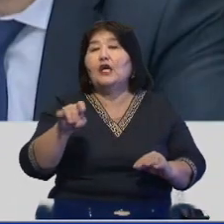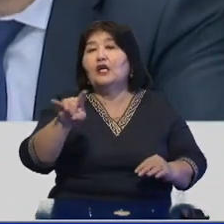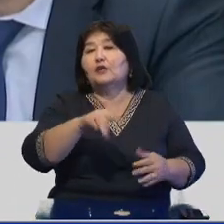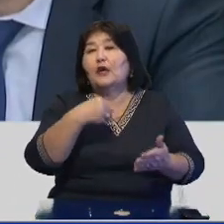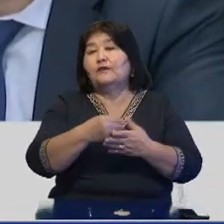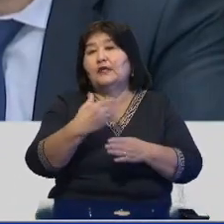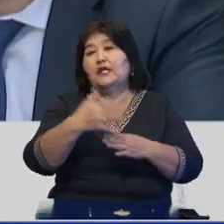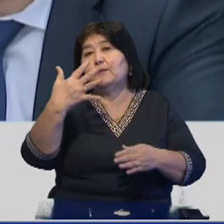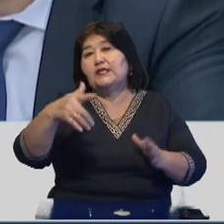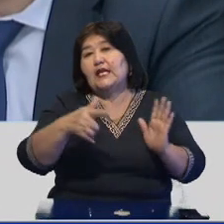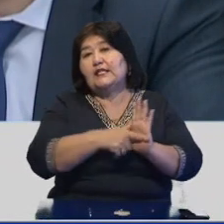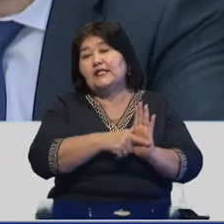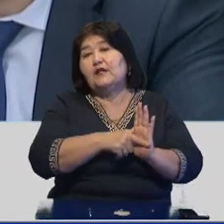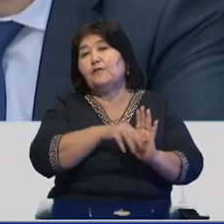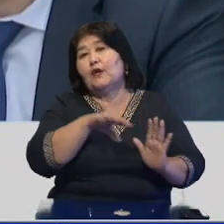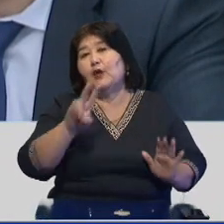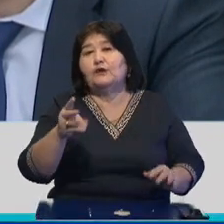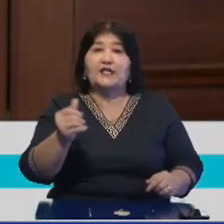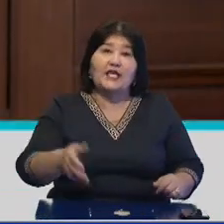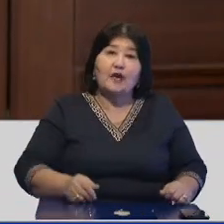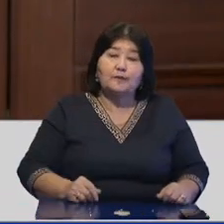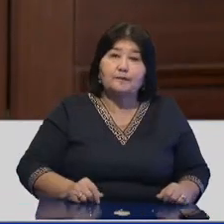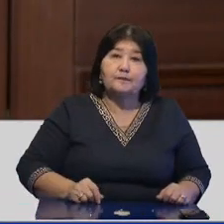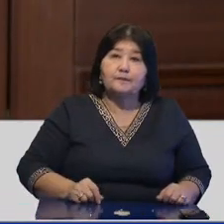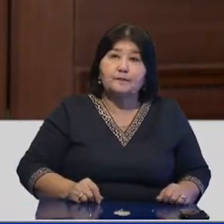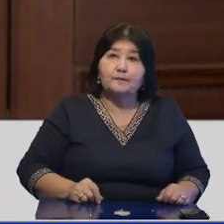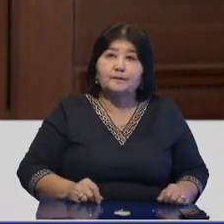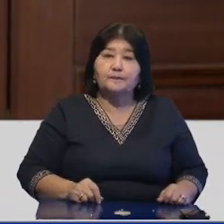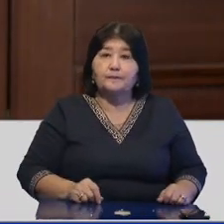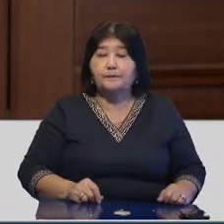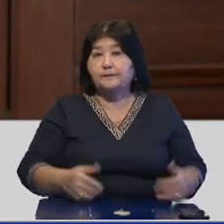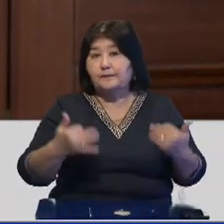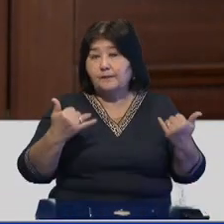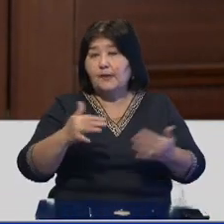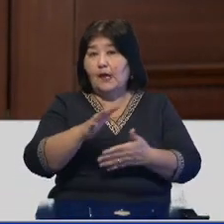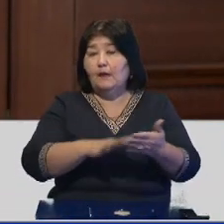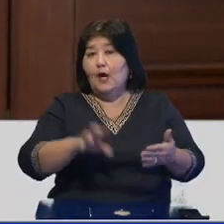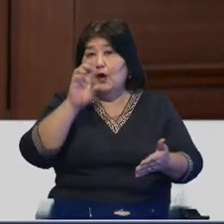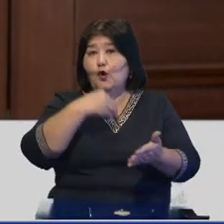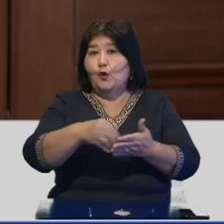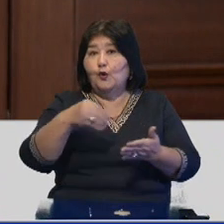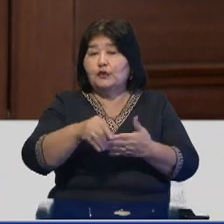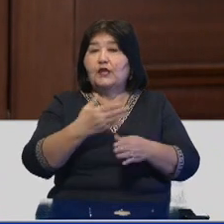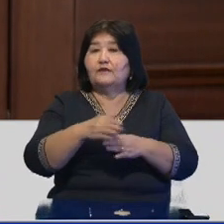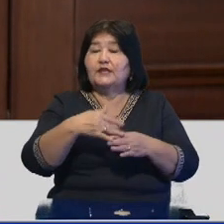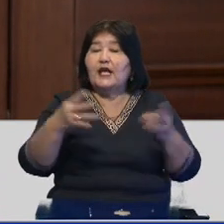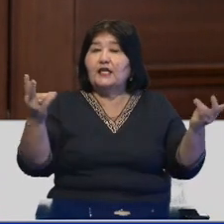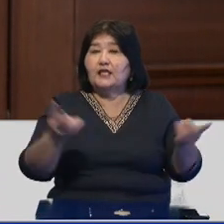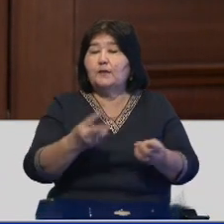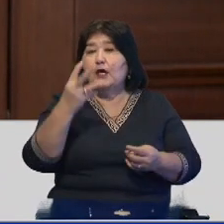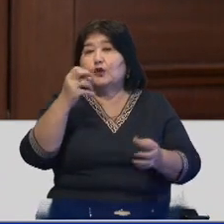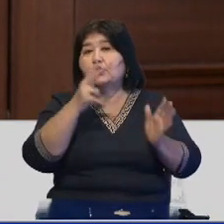бюджета выделено 57 млн тенге сейчас продолжаются госзакупки выделение необходимых